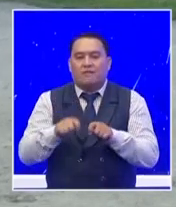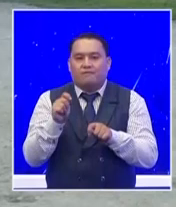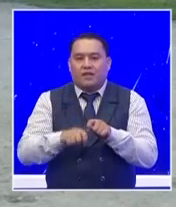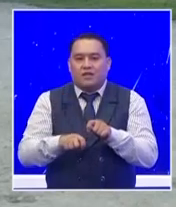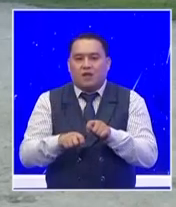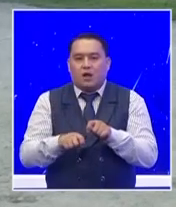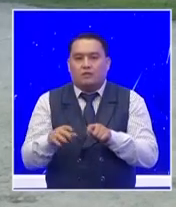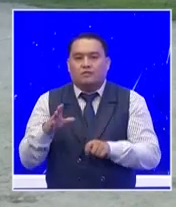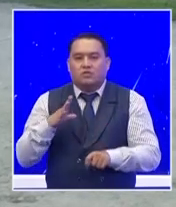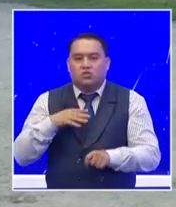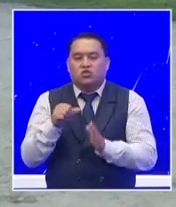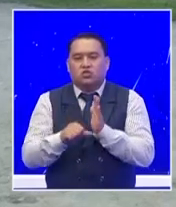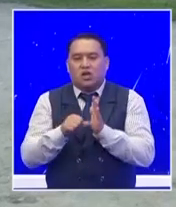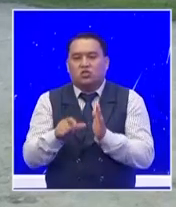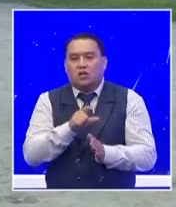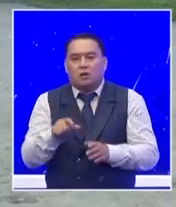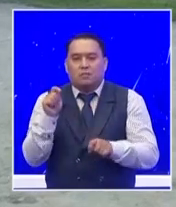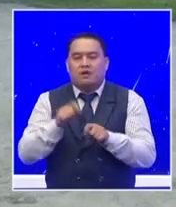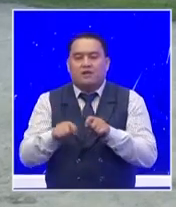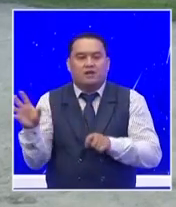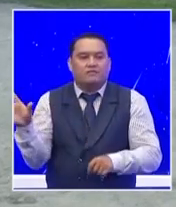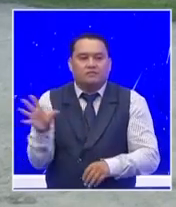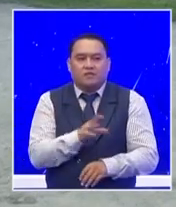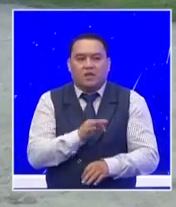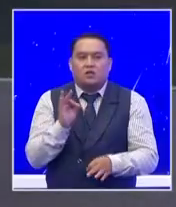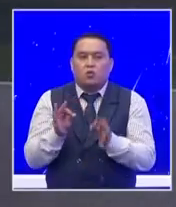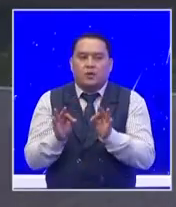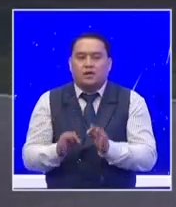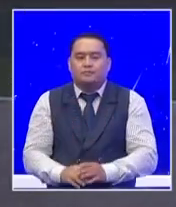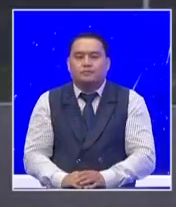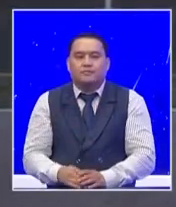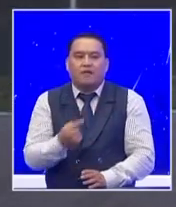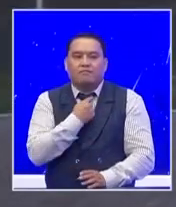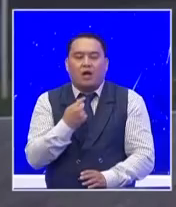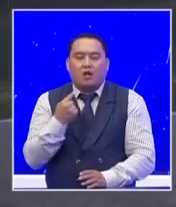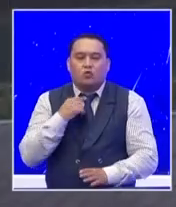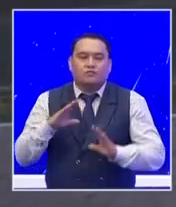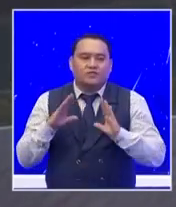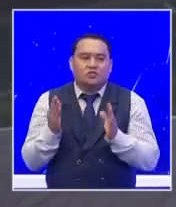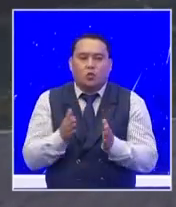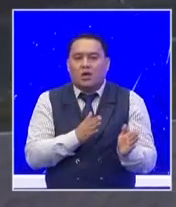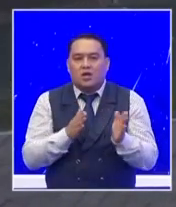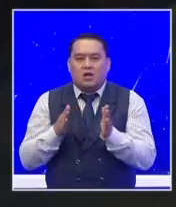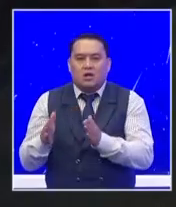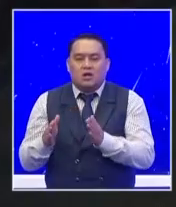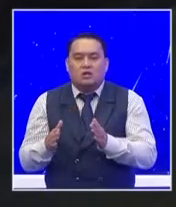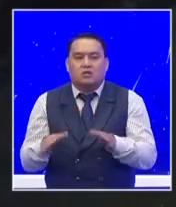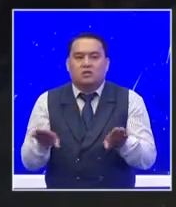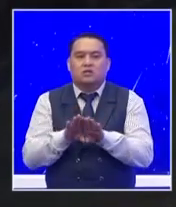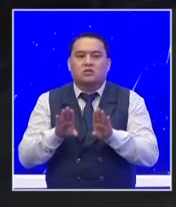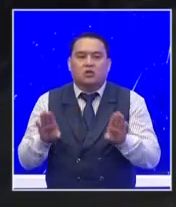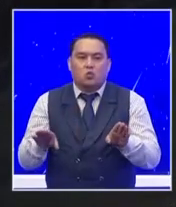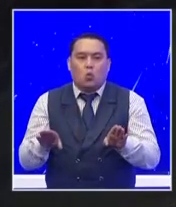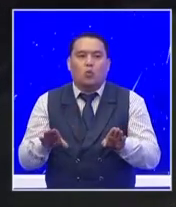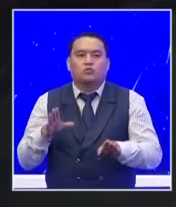в составе 60 человек. Проверяем все саннормы. В Талдыкургане ситуация с соблюдением режима карантина схожа. Несмотря